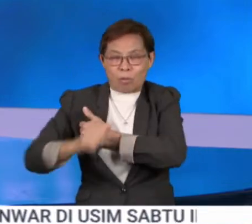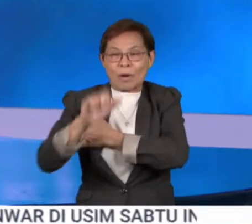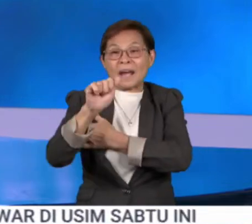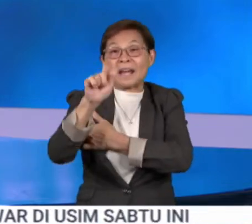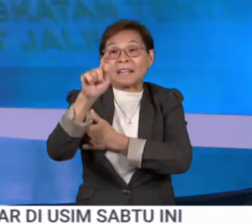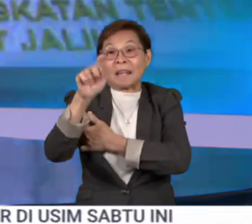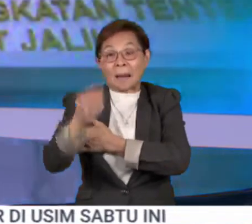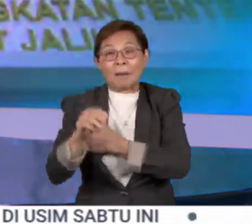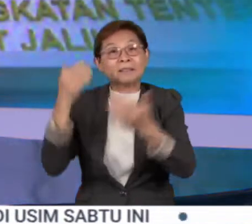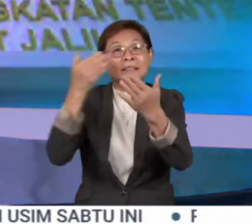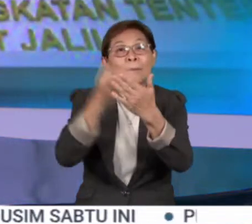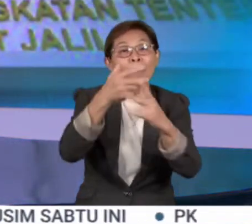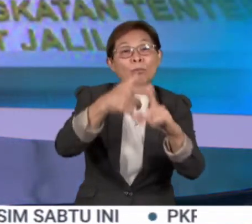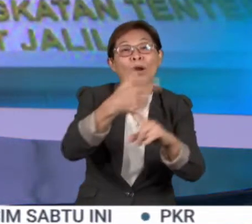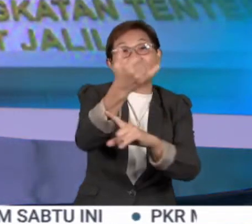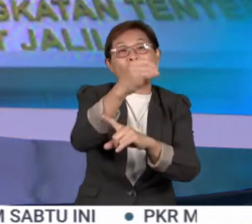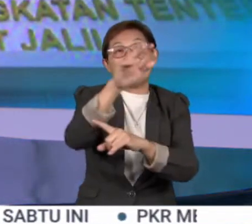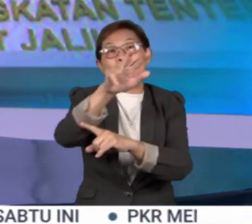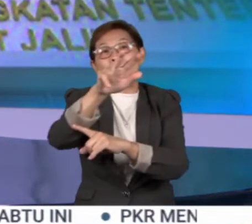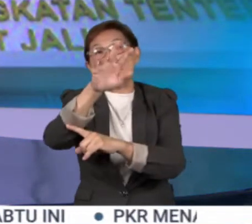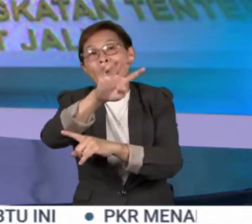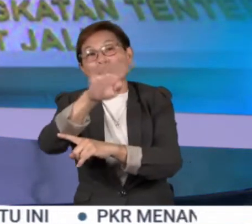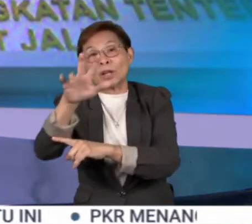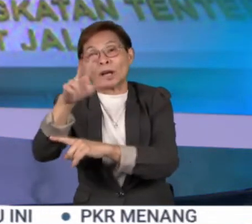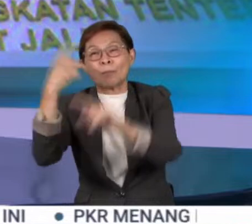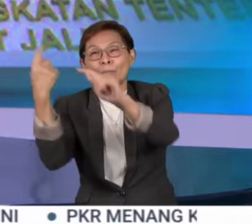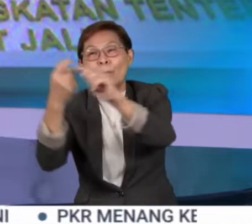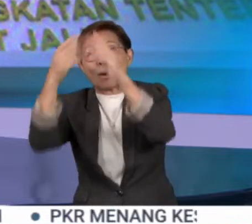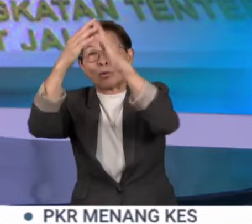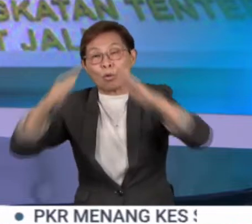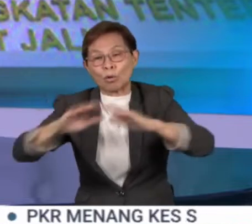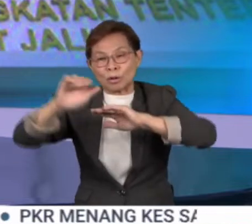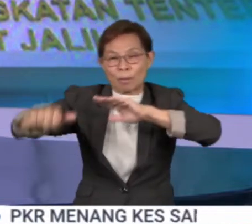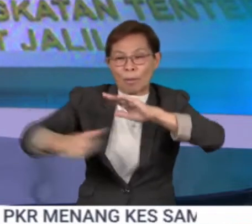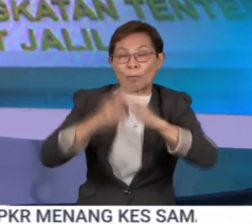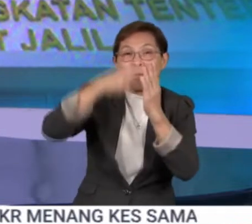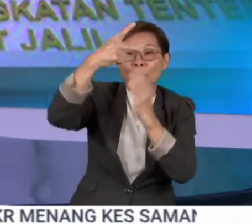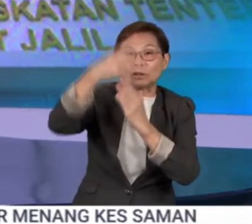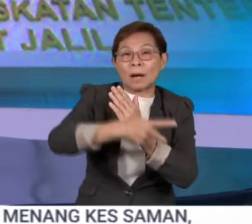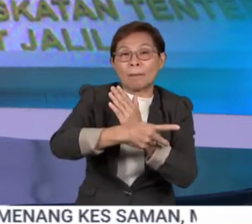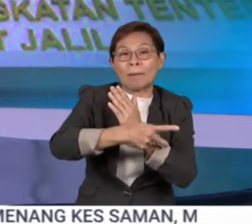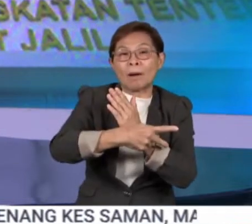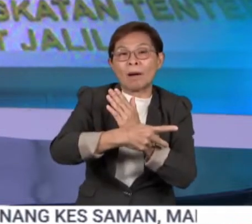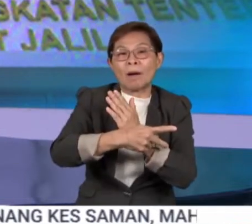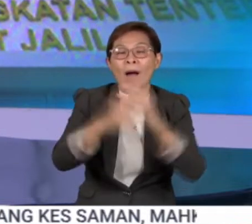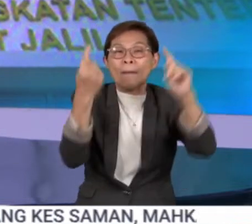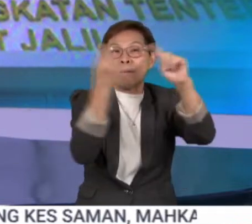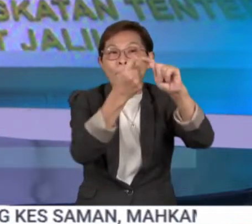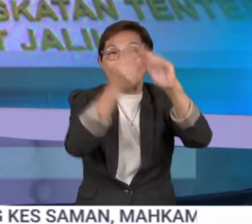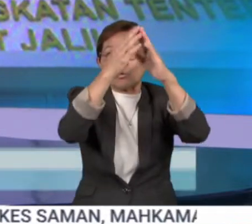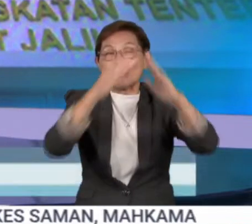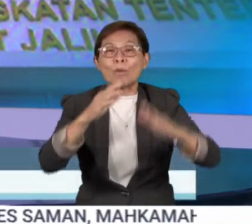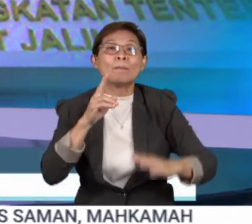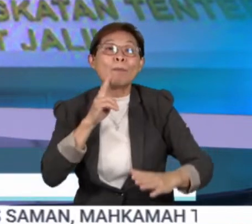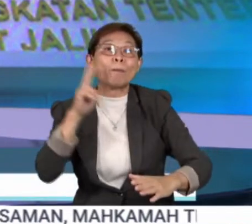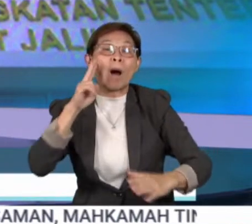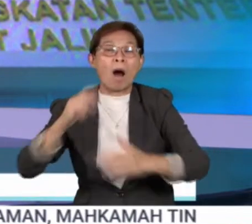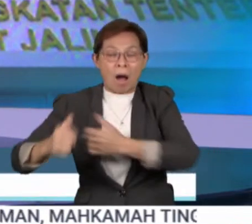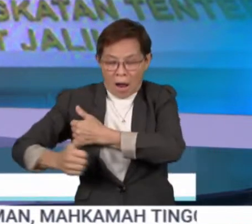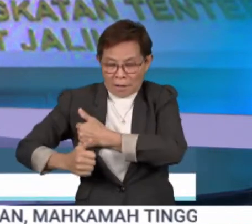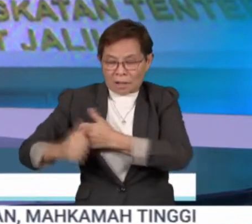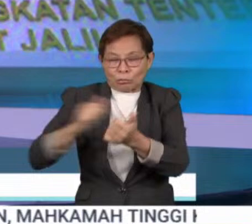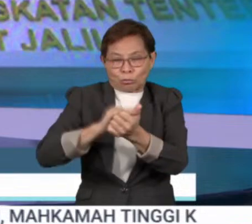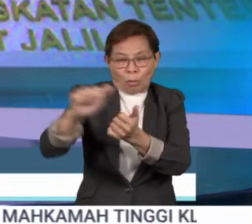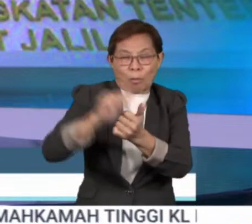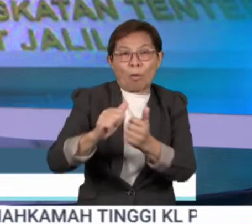ATM. Sehingga Jun, 43 permohonan bina kediaman di bawah projek inisiatif perumahan veteran ATM diluluskan berbanding sasaran